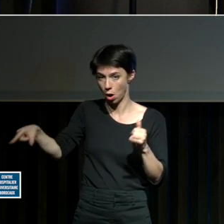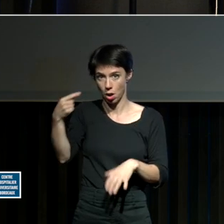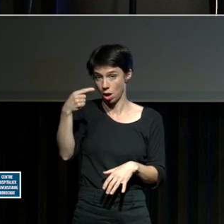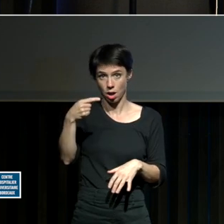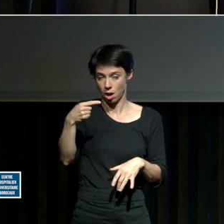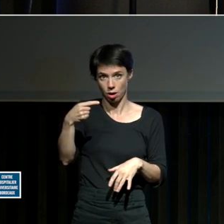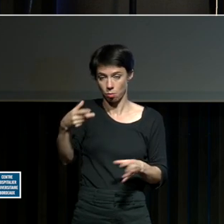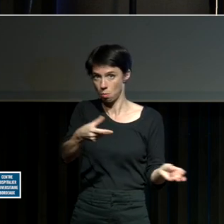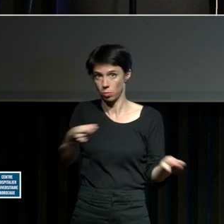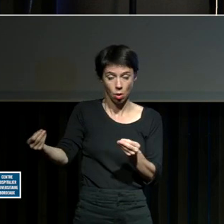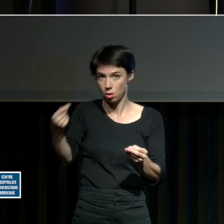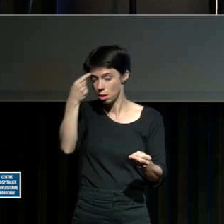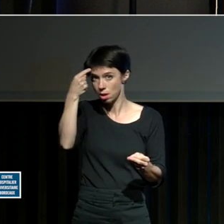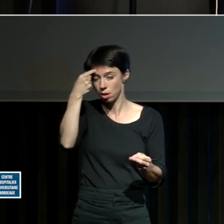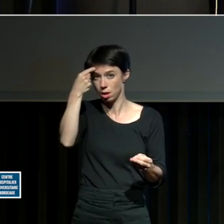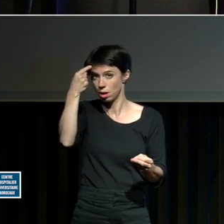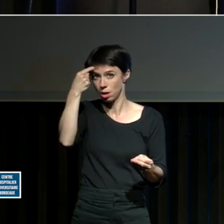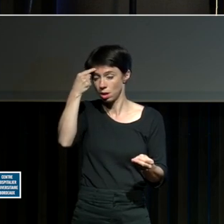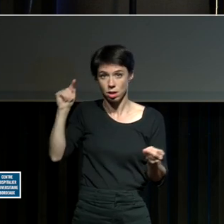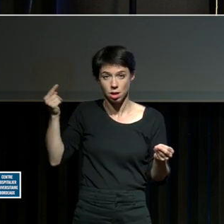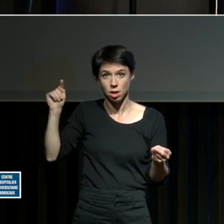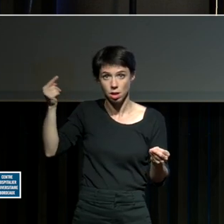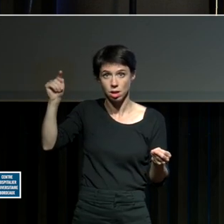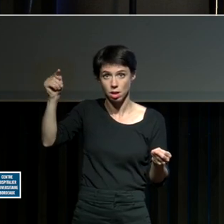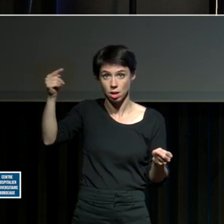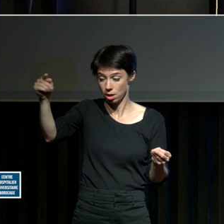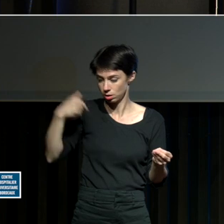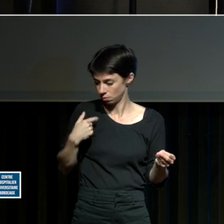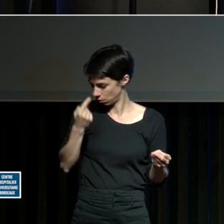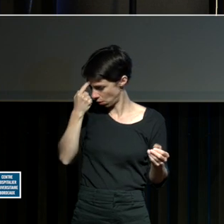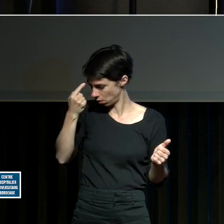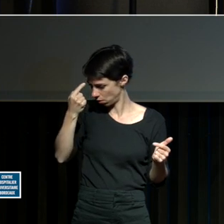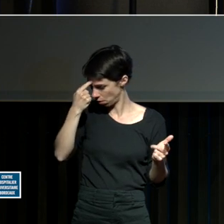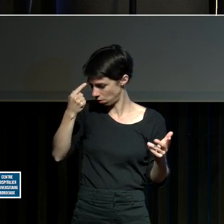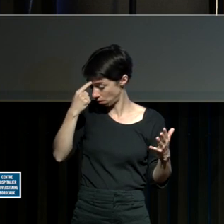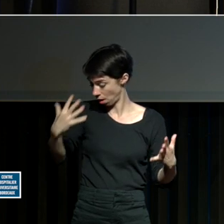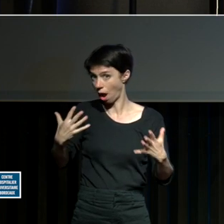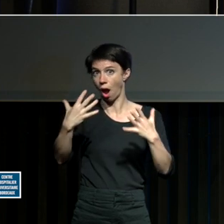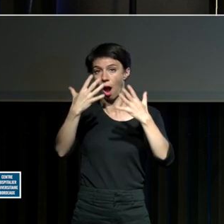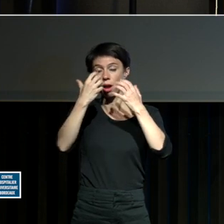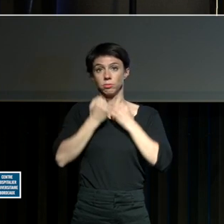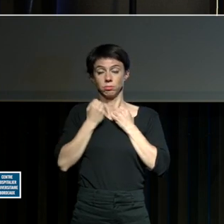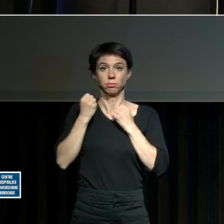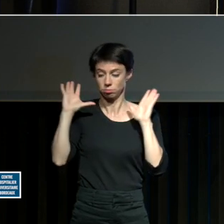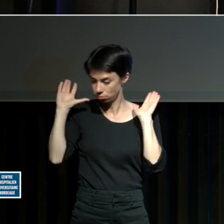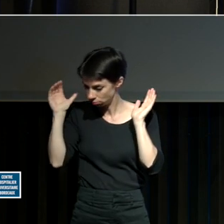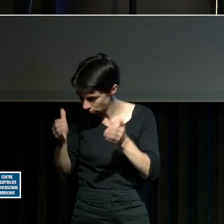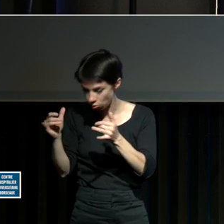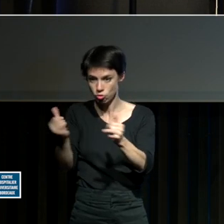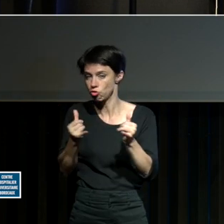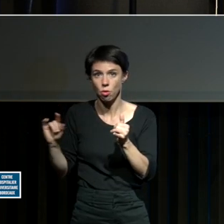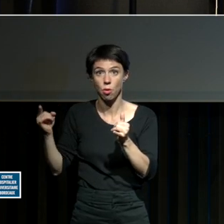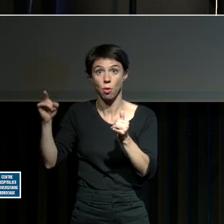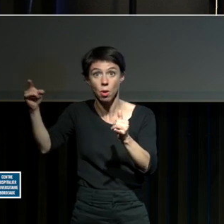permanente centrée sur le jeu et finalement petit à petit d'un envahissement psychique centré sur le jeu, puisque le joueur sait